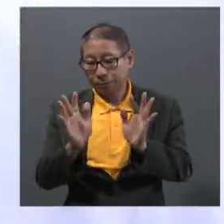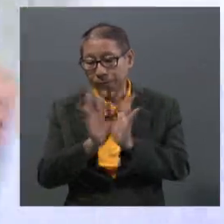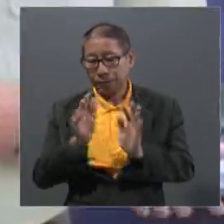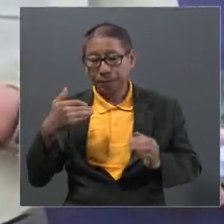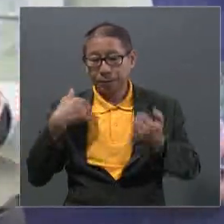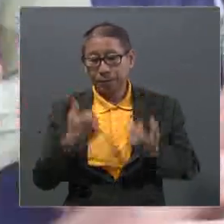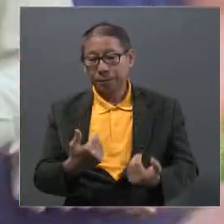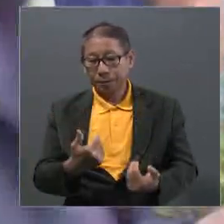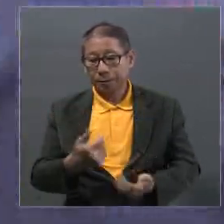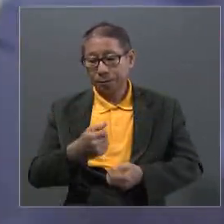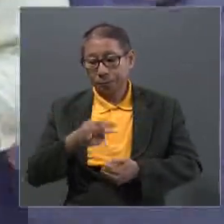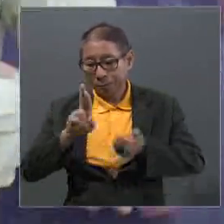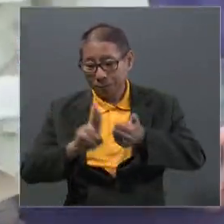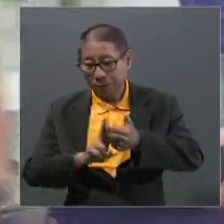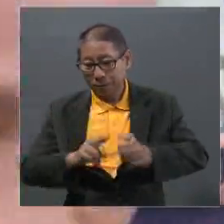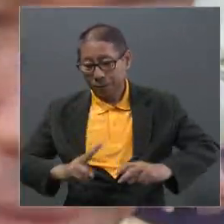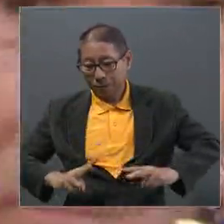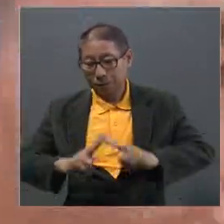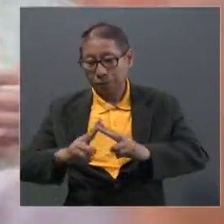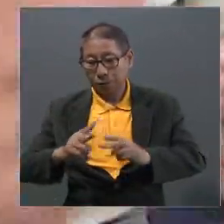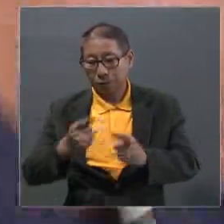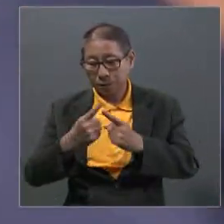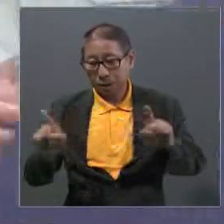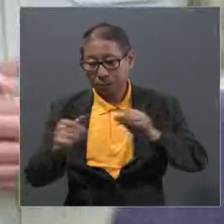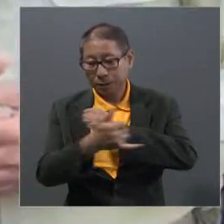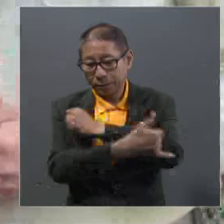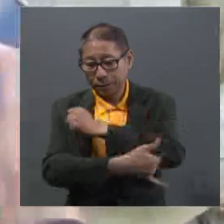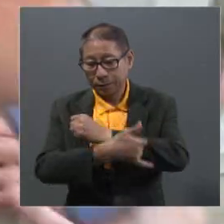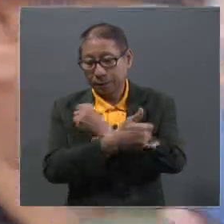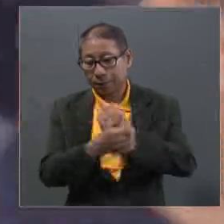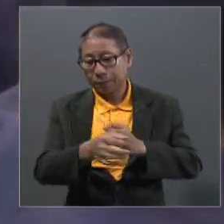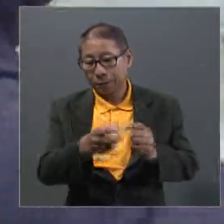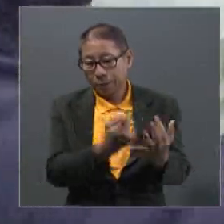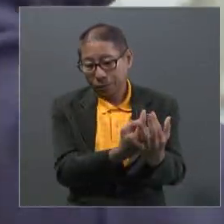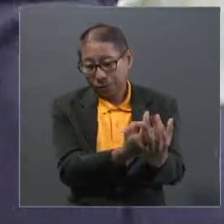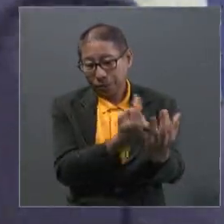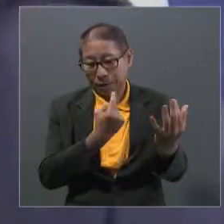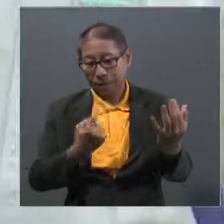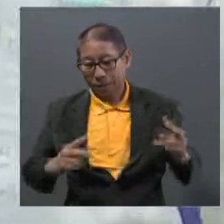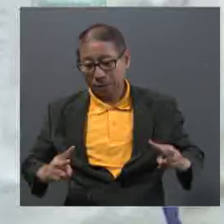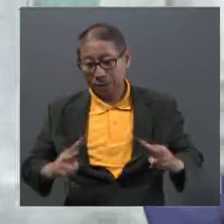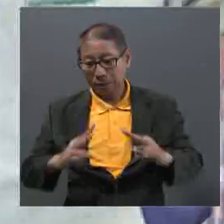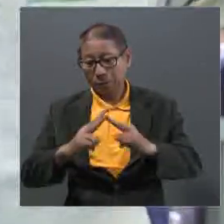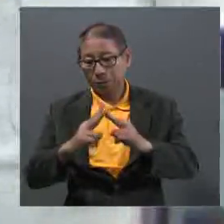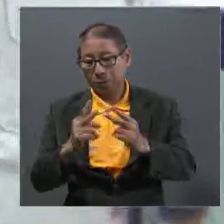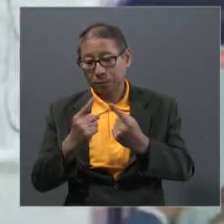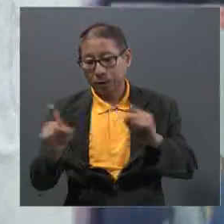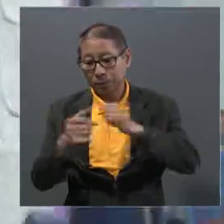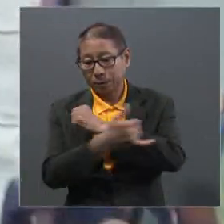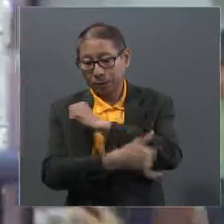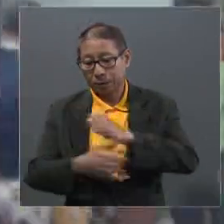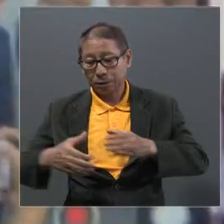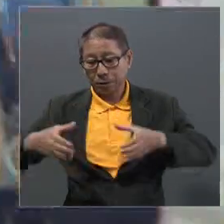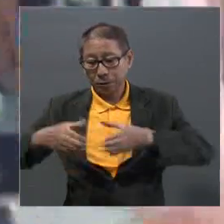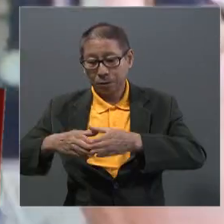พวงเกตแก้วผู้ช่วยรัฐมนตรีประจำกระทรวงการต่างประเทศในฐานะผู้แทนกระทรวงการต่างประเทศร่วมกับกองทัพบก